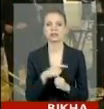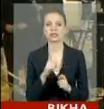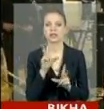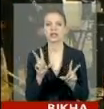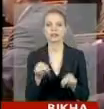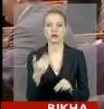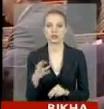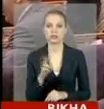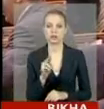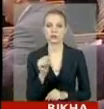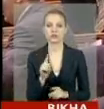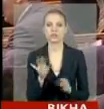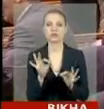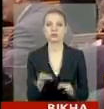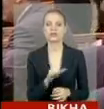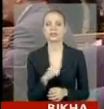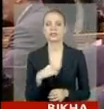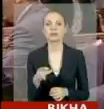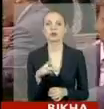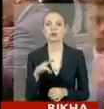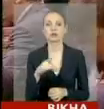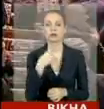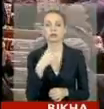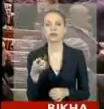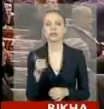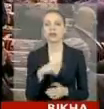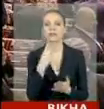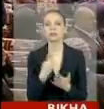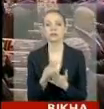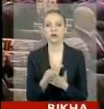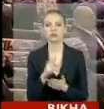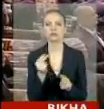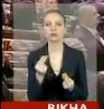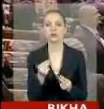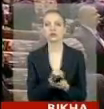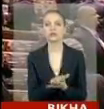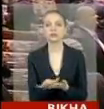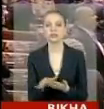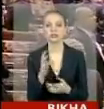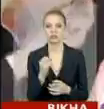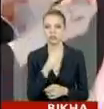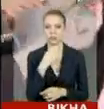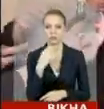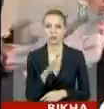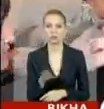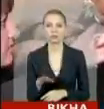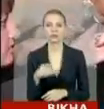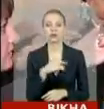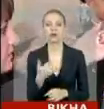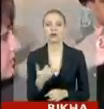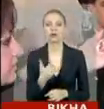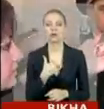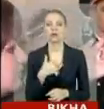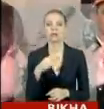інавгурація Януковича. Щоправда, самі регіонали говорять і навіть показують. Грошей витратили небагато. У нас